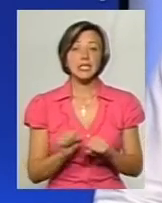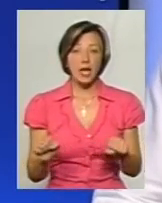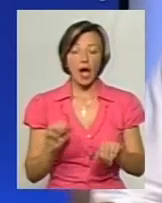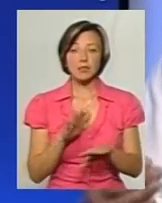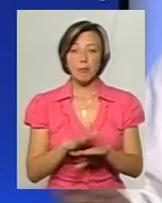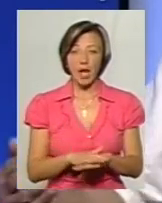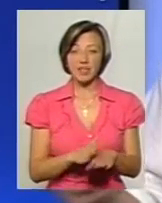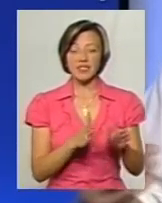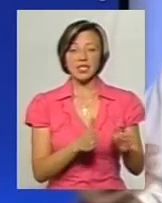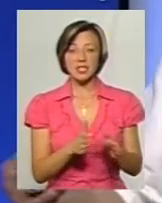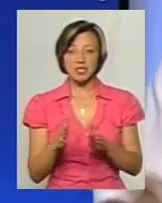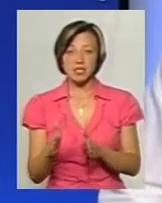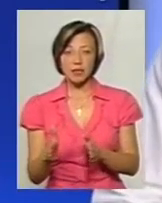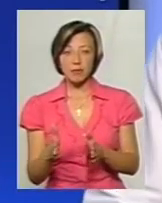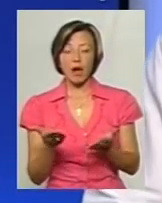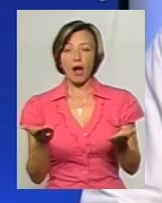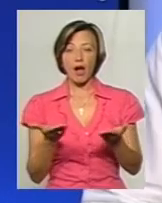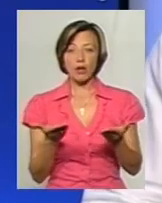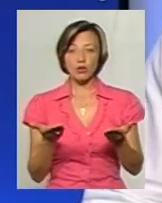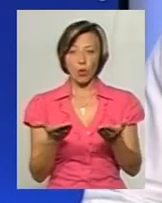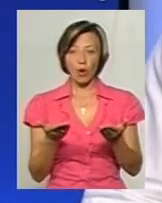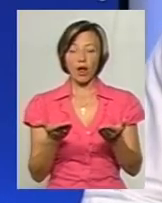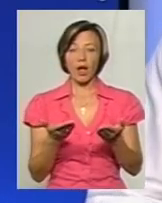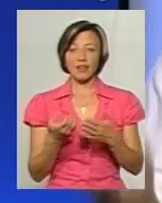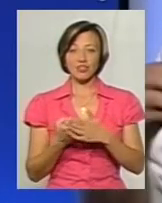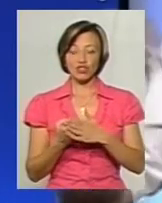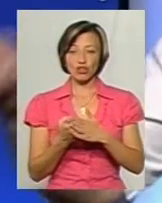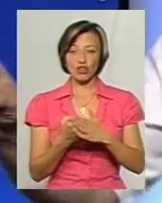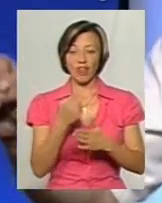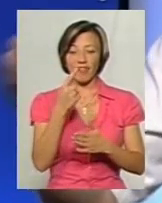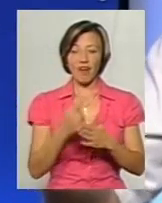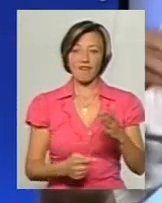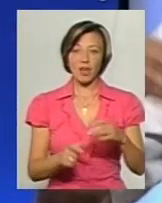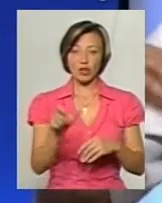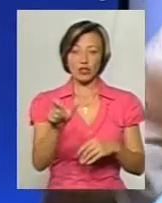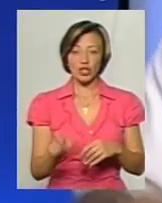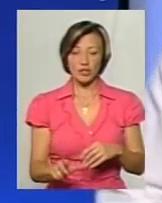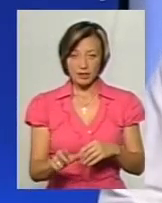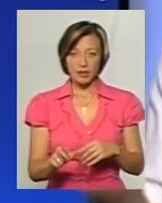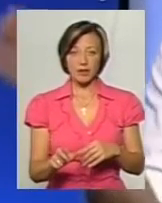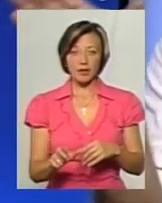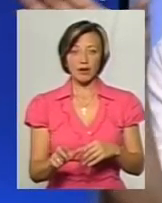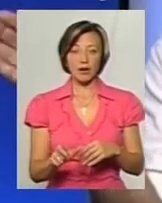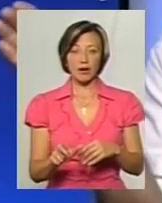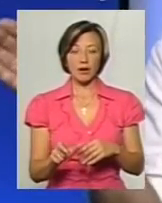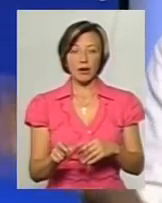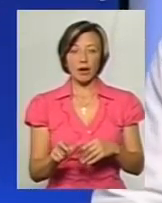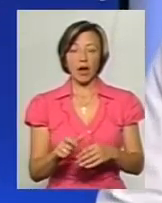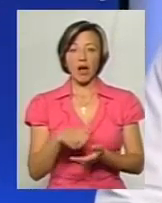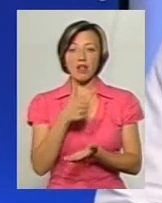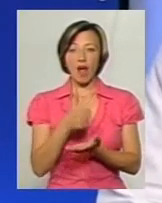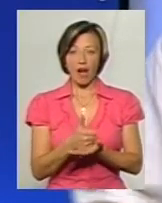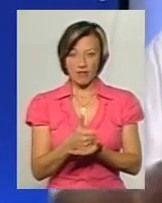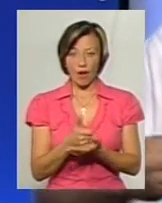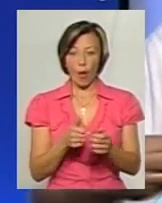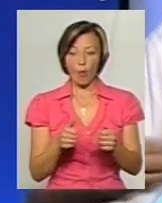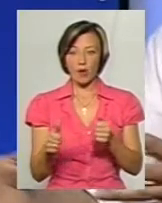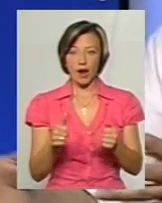системой, которая зиждется на доверии гражданина и пересечного громадянина, как главного